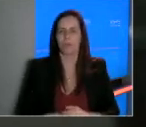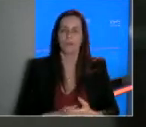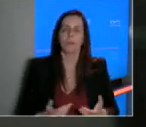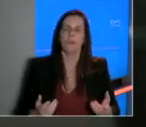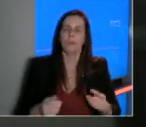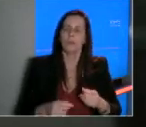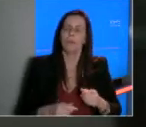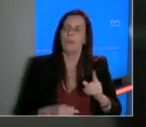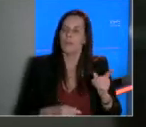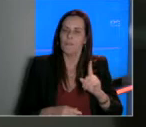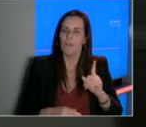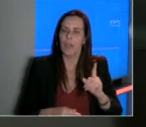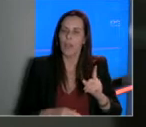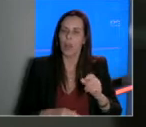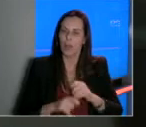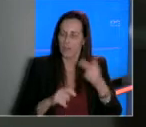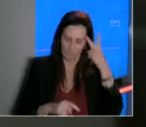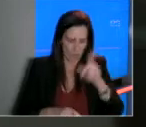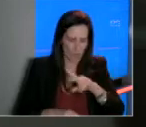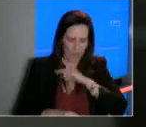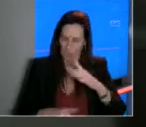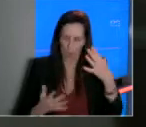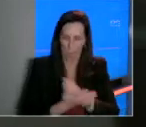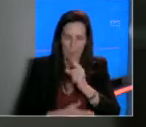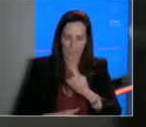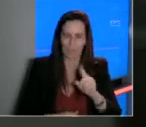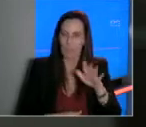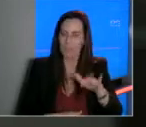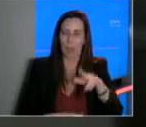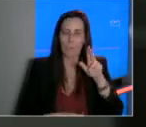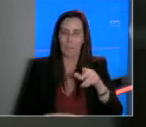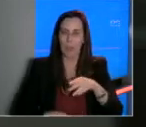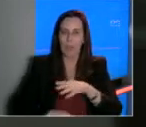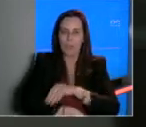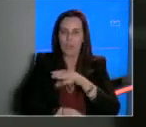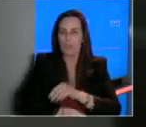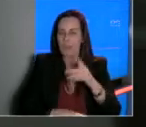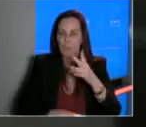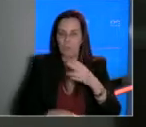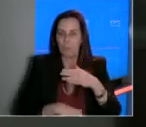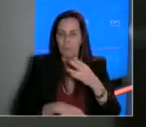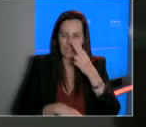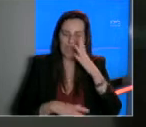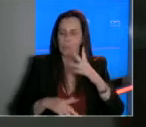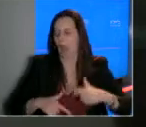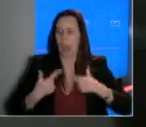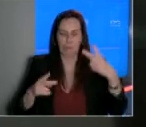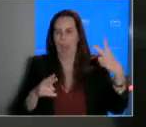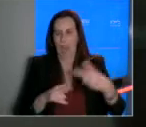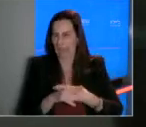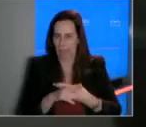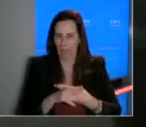להתחסן באופן טבעי ולא ללכת על הסגר, הבינו מהר מאוד שזה לא קורה. גם בשוודיה כרגע מנסים לתת לחיים כאילו